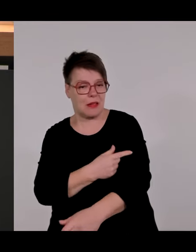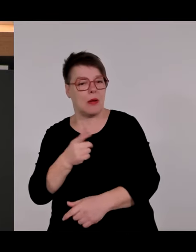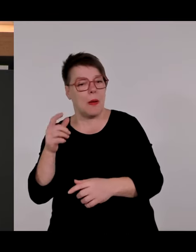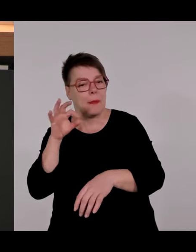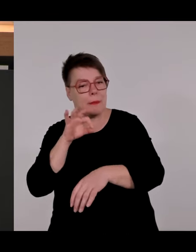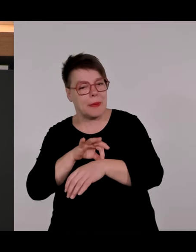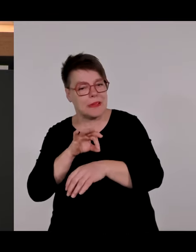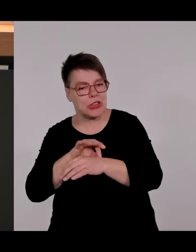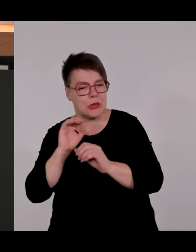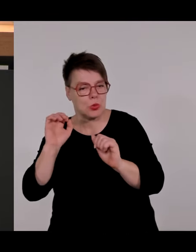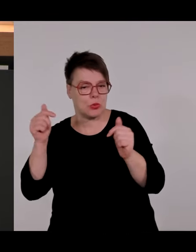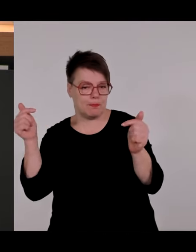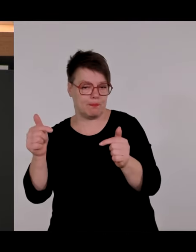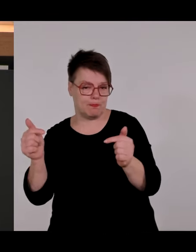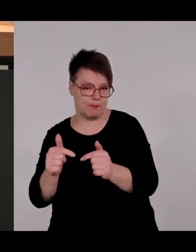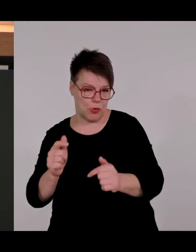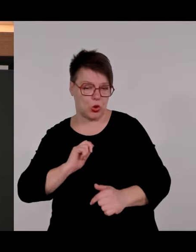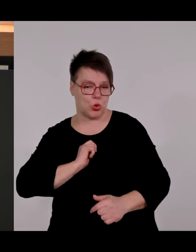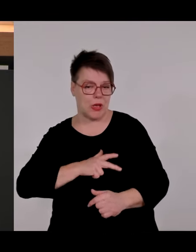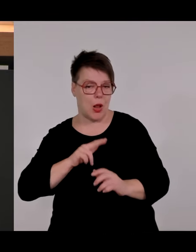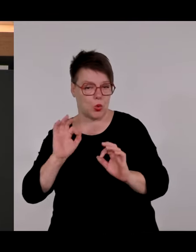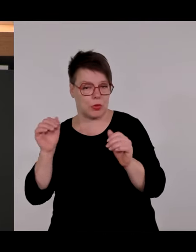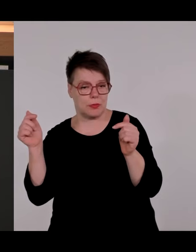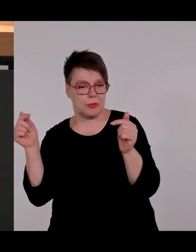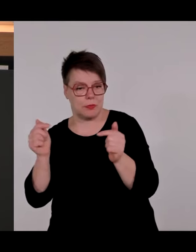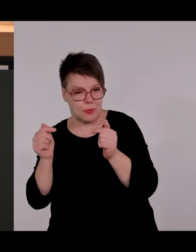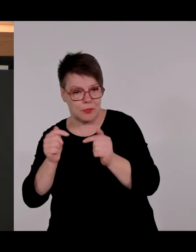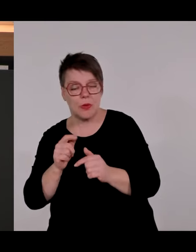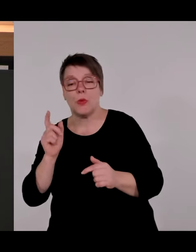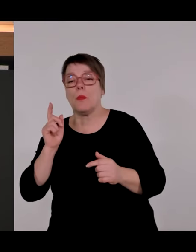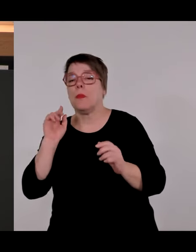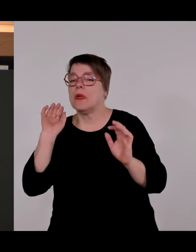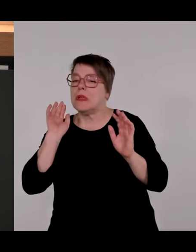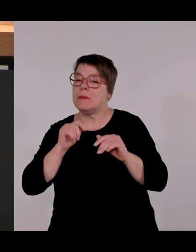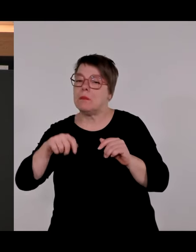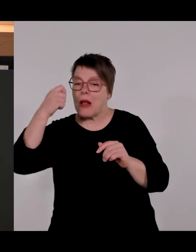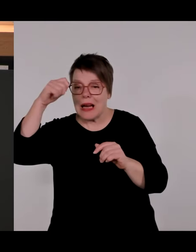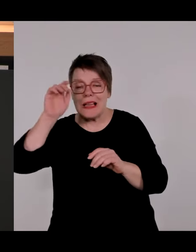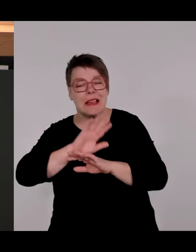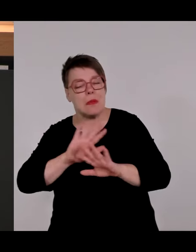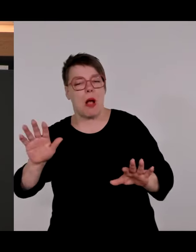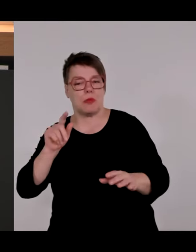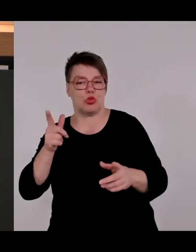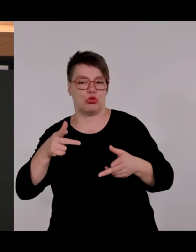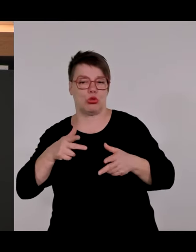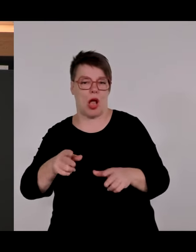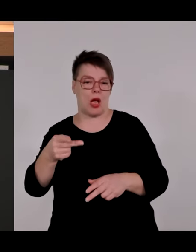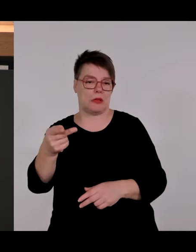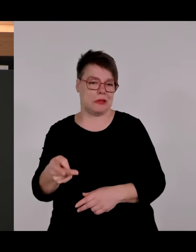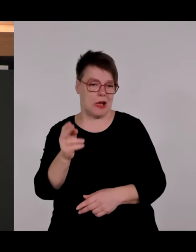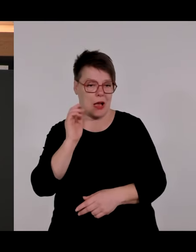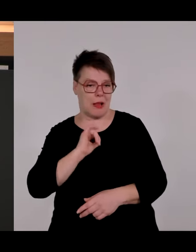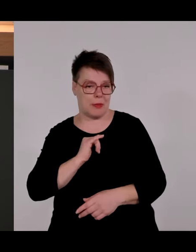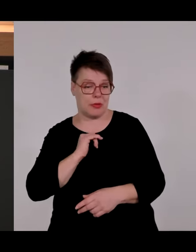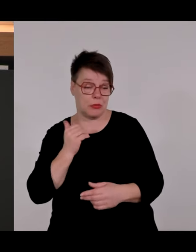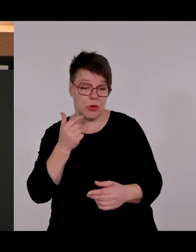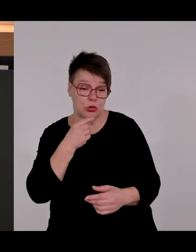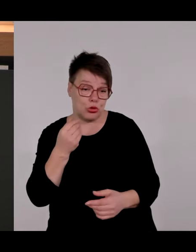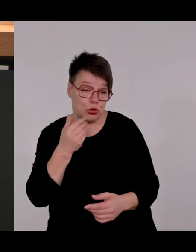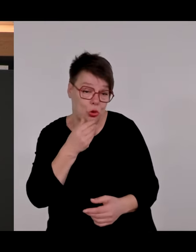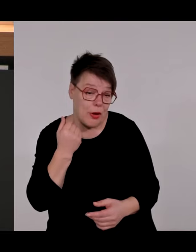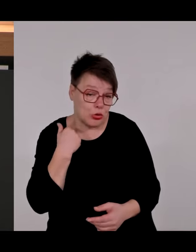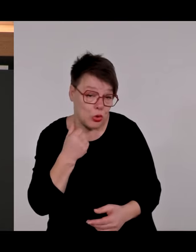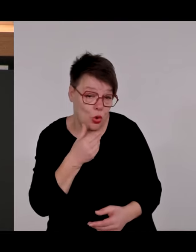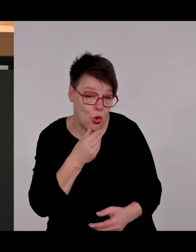traurig. Nun, zur Inszenierung in der Politik, wissen wir, gehört